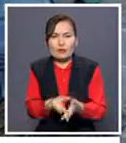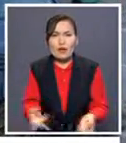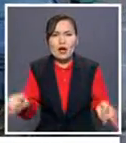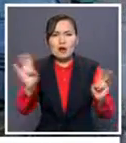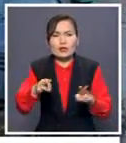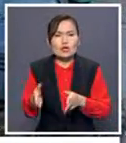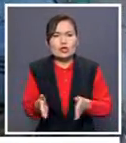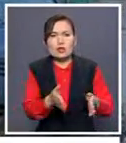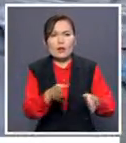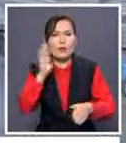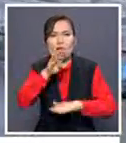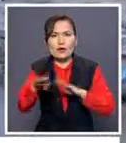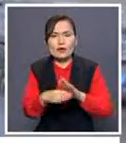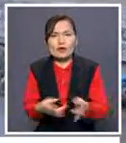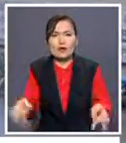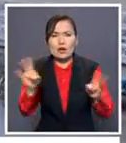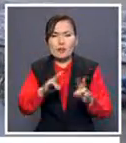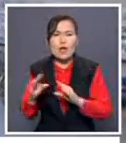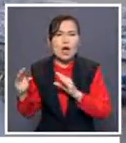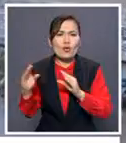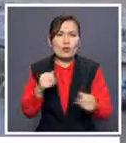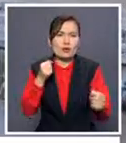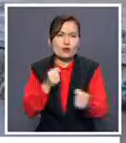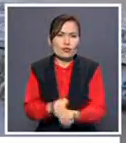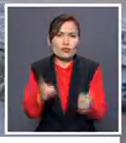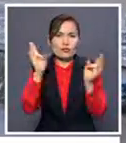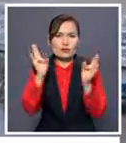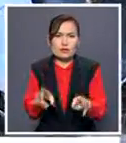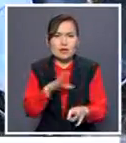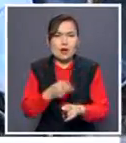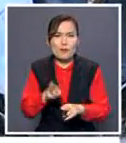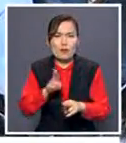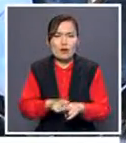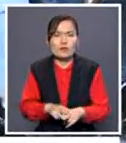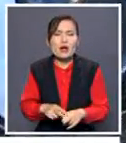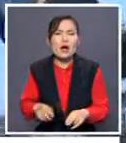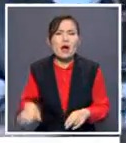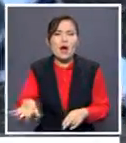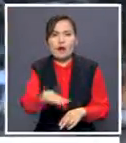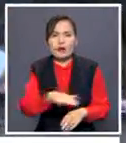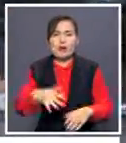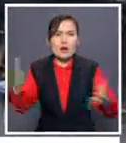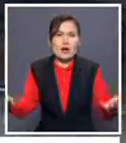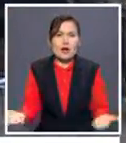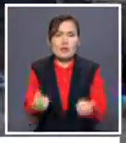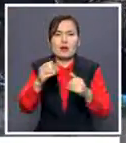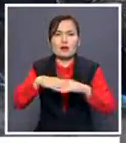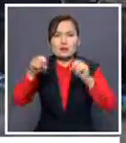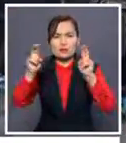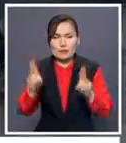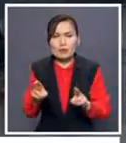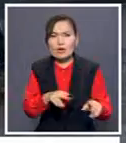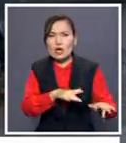басқан. Жолдар шайылып, көліктер бір-біріне кептеліп қалды. Қауіп төнген аудандарда мамандар іздеу құтқару операцияларын жүргізіп